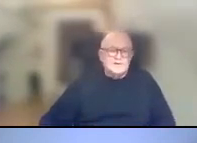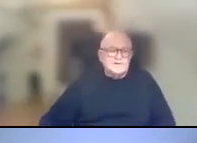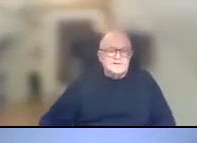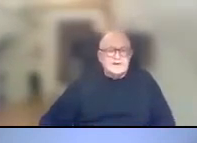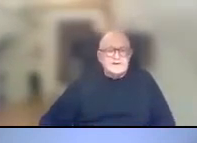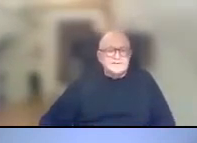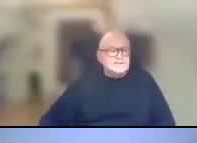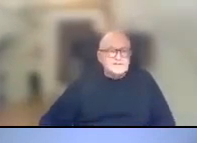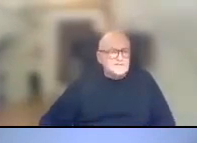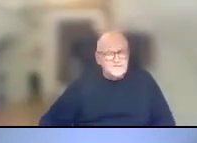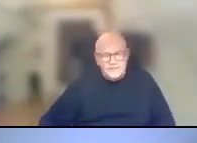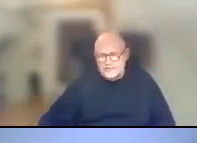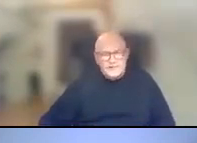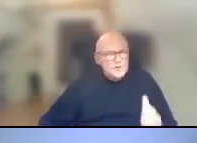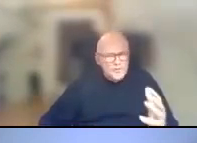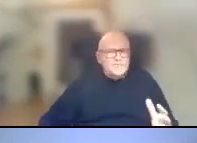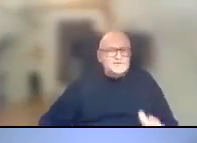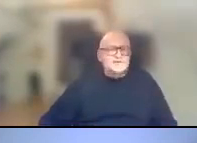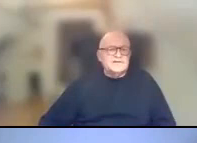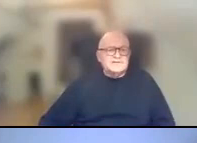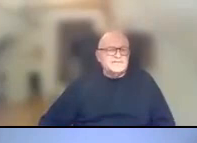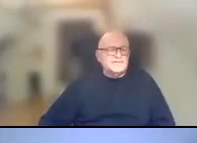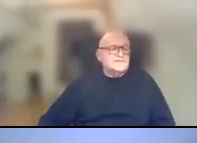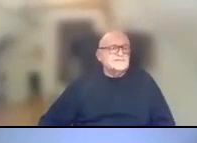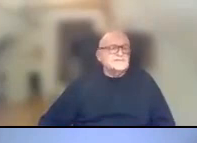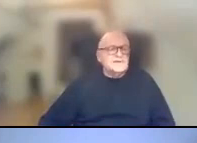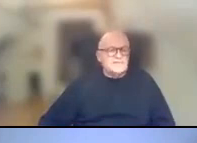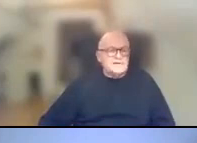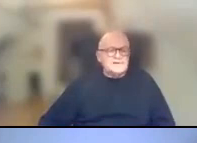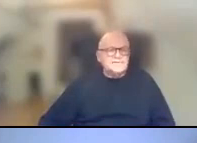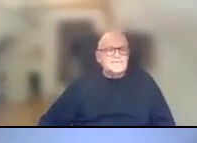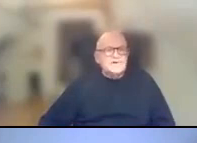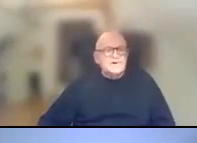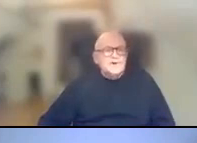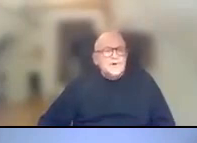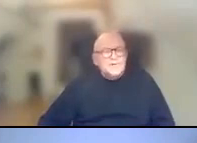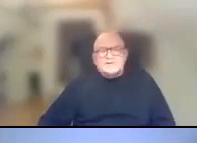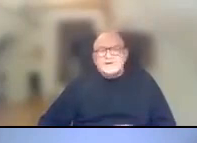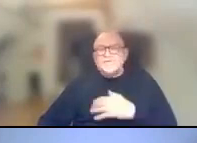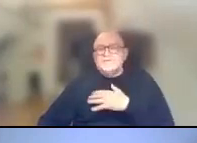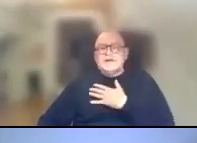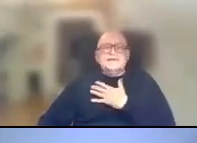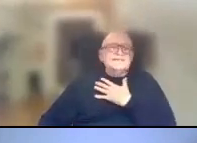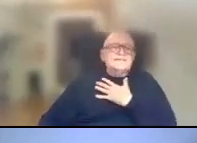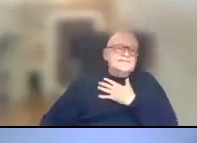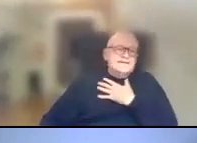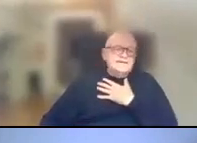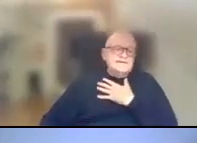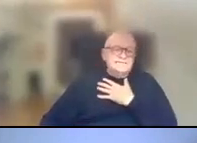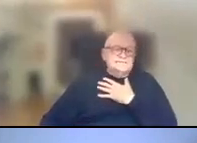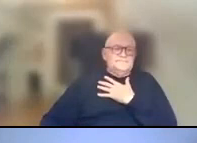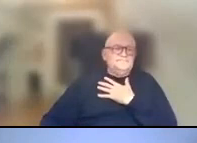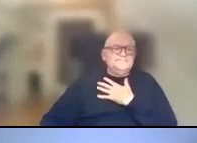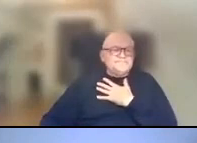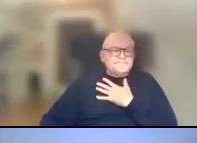völlig daneben sind und völlig unverständlich sind, wenn man es hinterher erfährt. Und es gibt von Seiten der